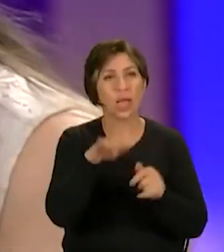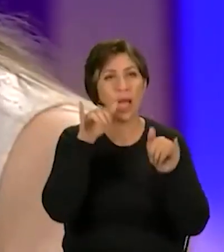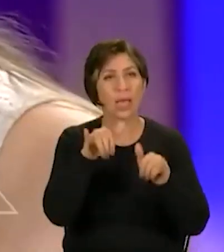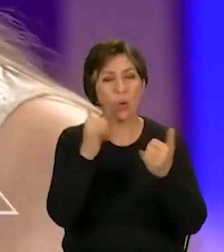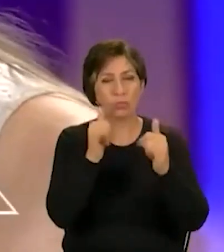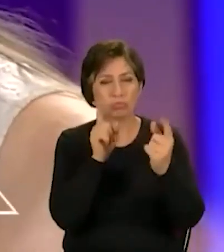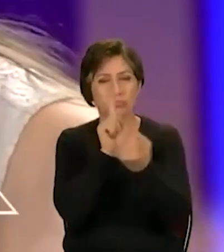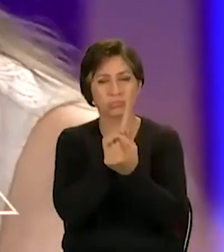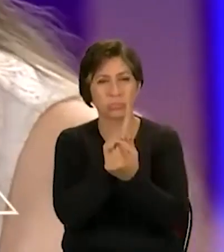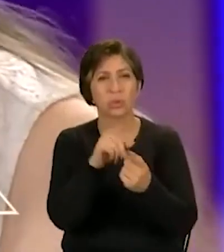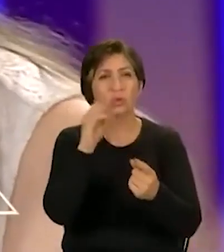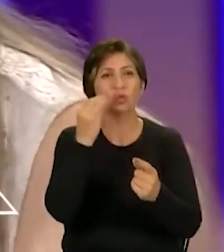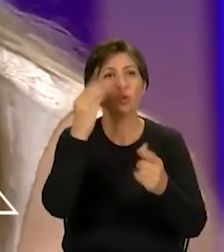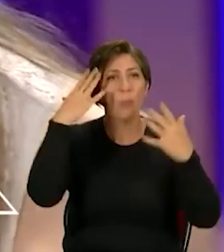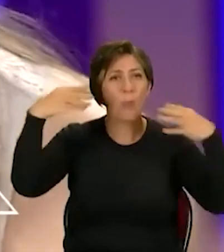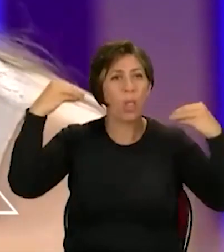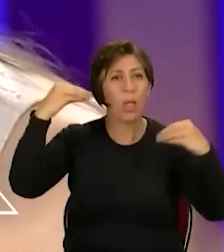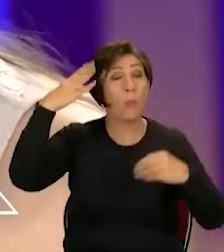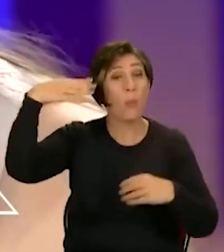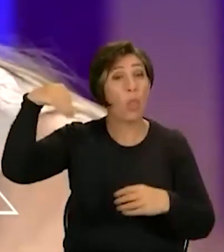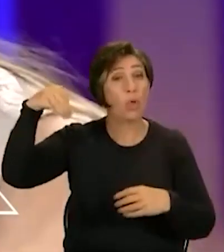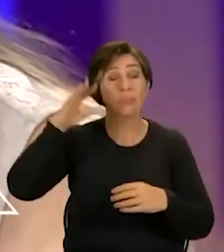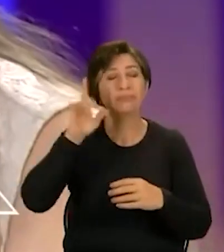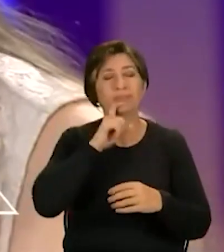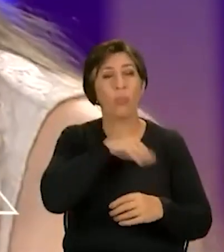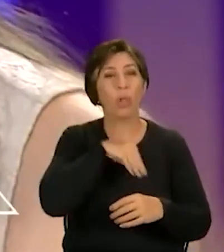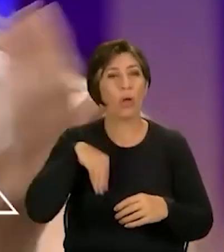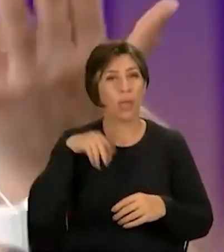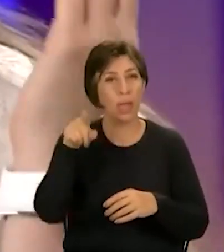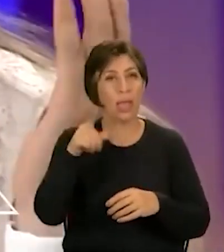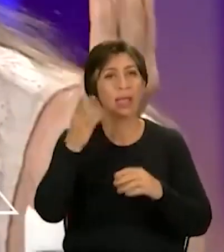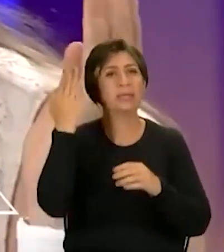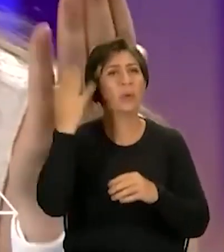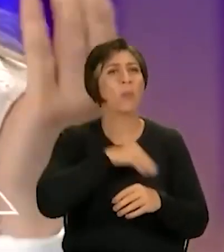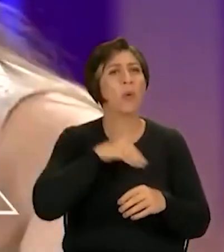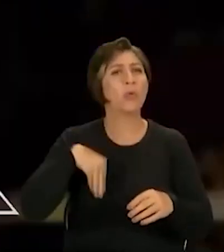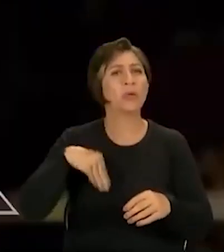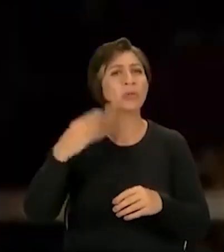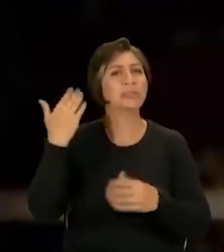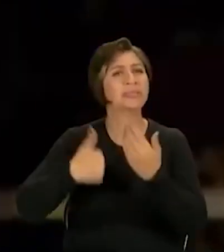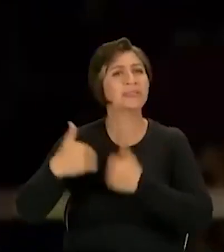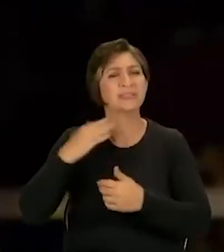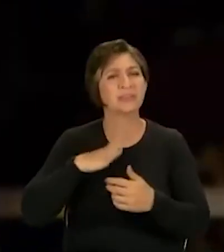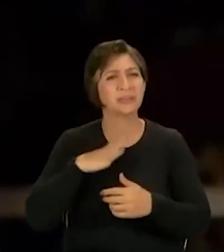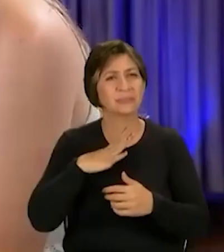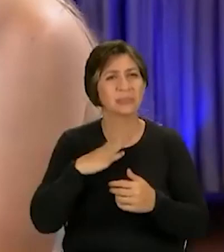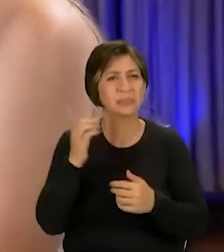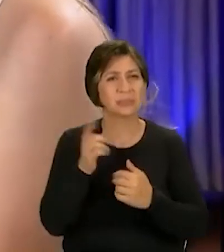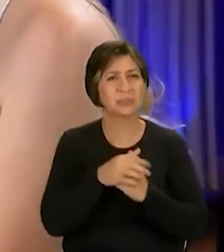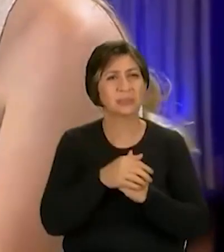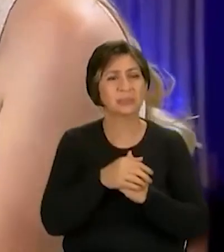aynı oyuna düşmüşler. Çocuk Polonyalı. Ve bu arkadaşın da mesela Polonyalı bir geçmişinde Polonyalı biri varmış aile